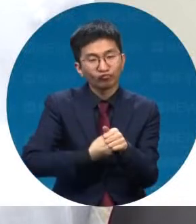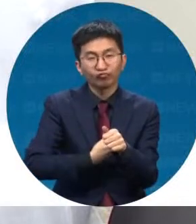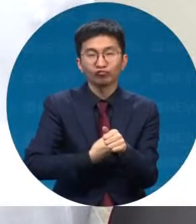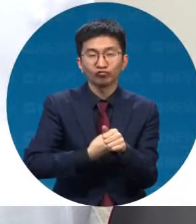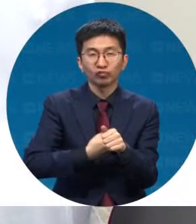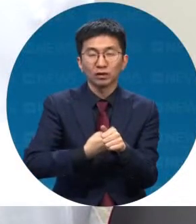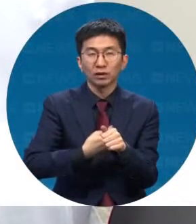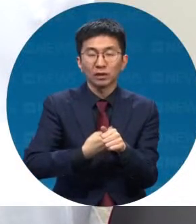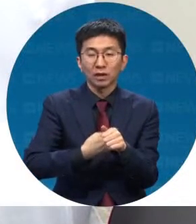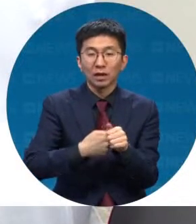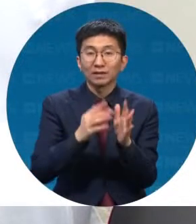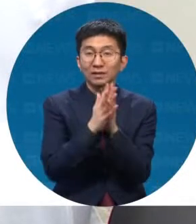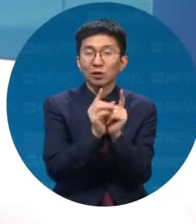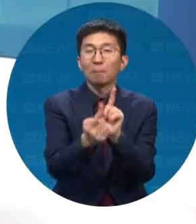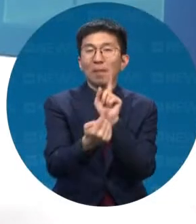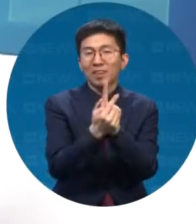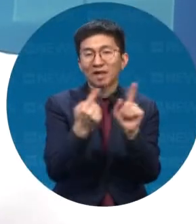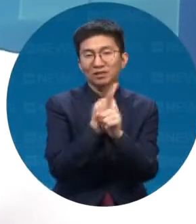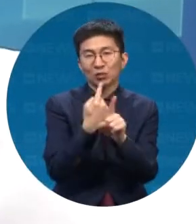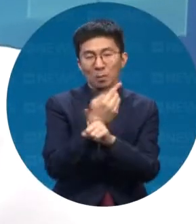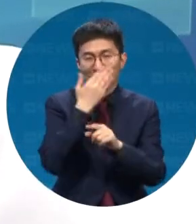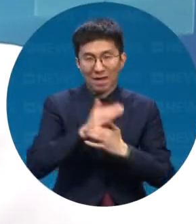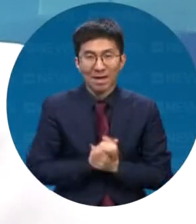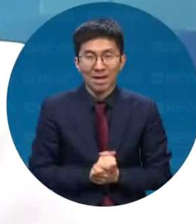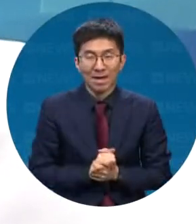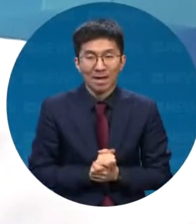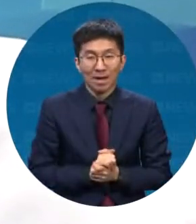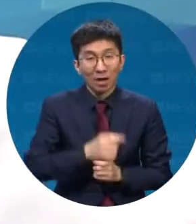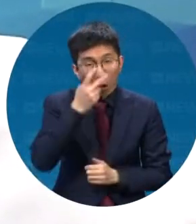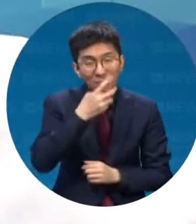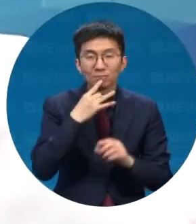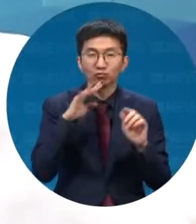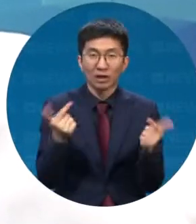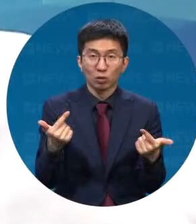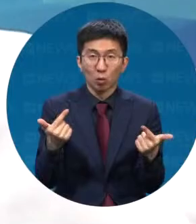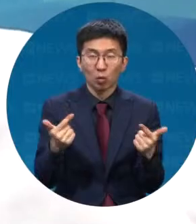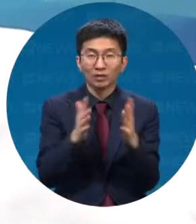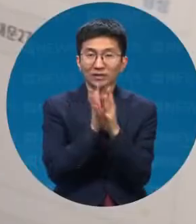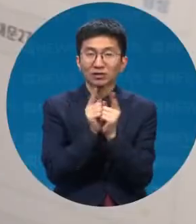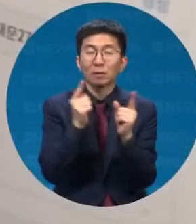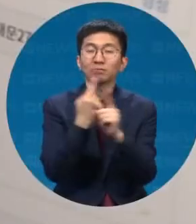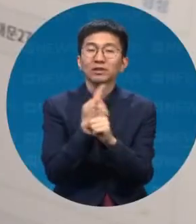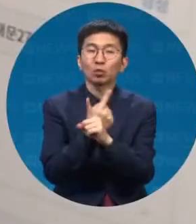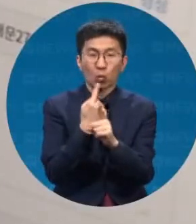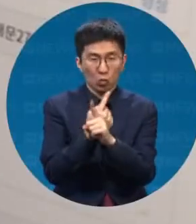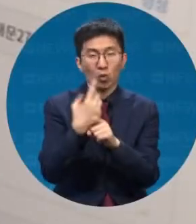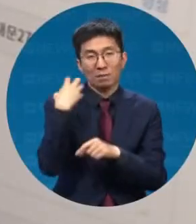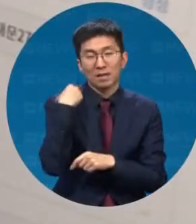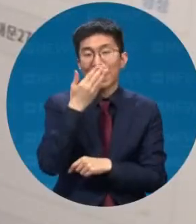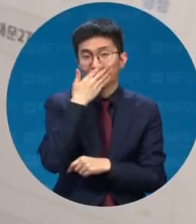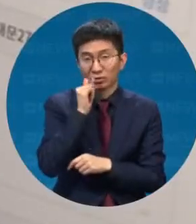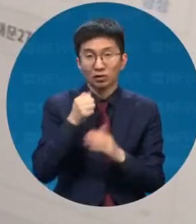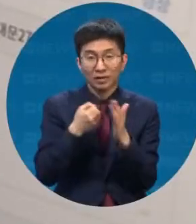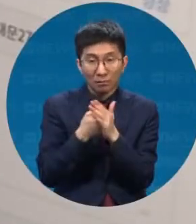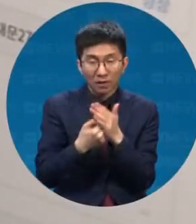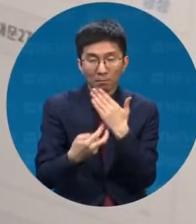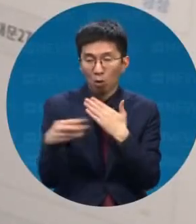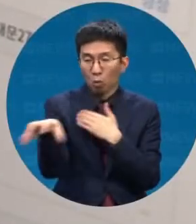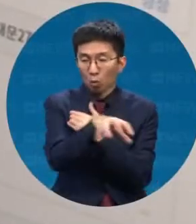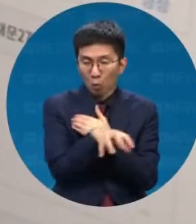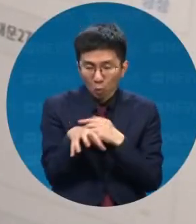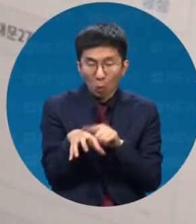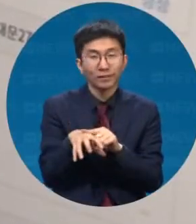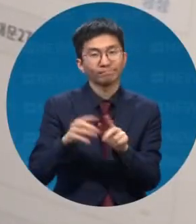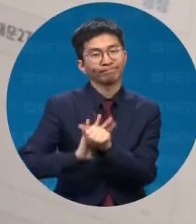있게 됩니다 동네 병 위원이 검사 기능 에만 그치지 않고 대면 진료를 할 수 있게 해 부족한 의료기관 수를